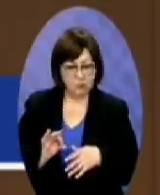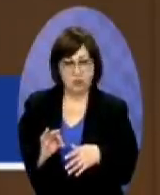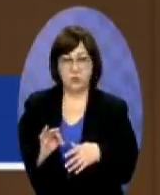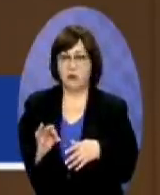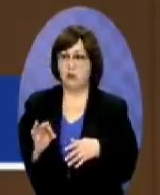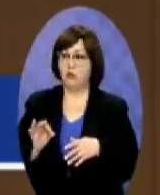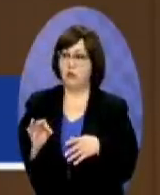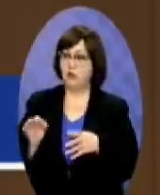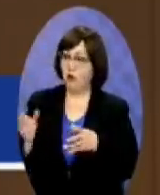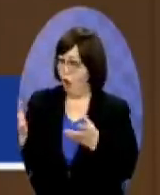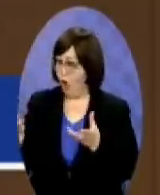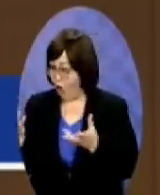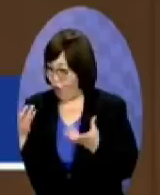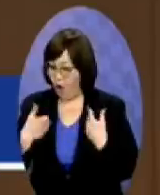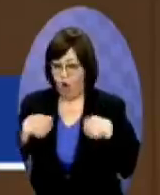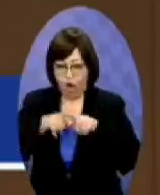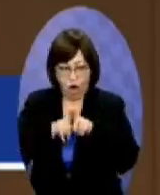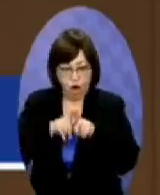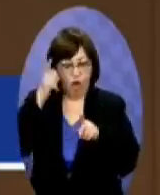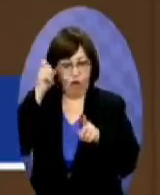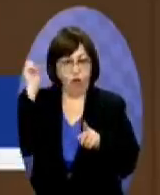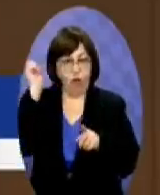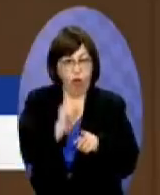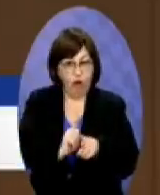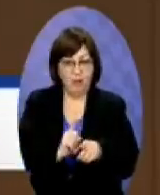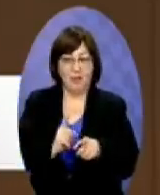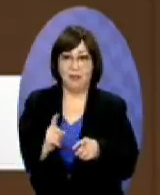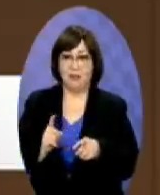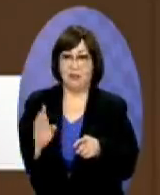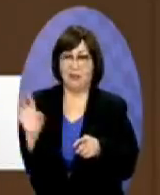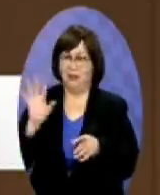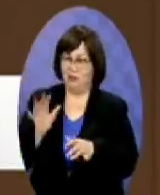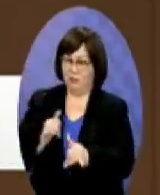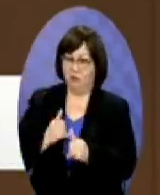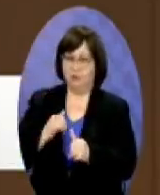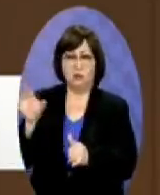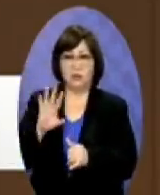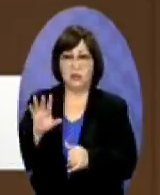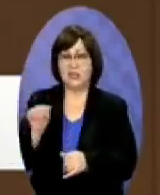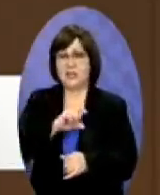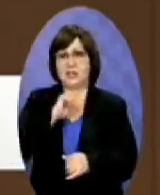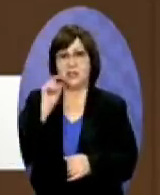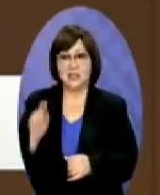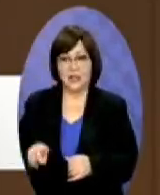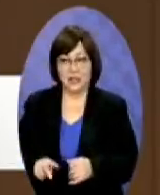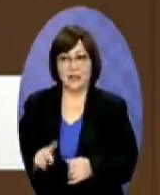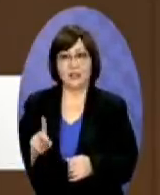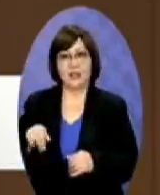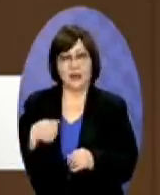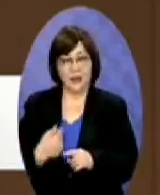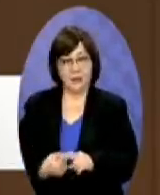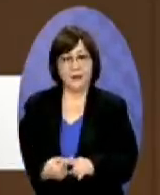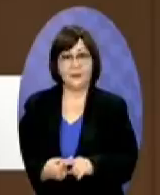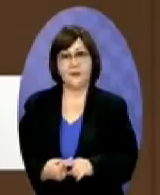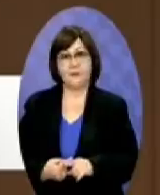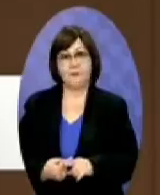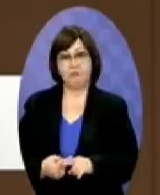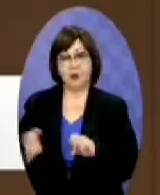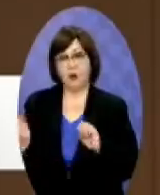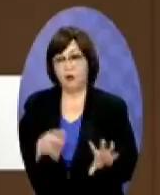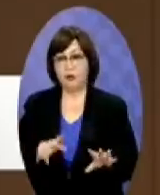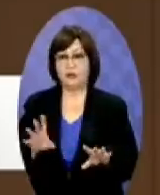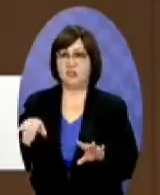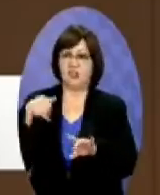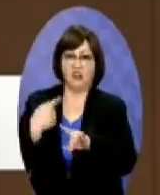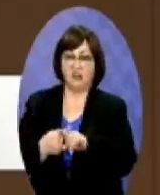тодорхой хэмжээний эрсдэл үүрэх магадлал өндөр байгаа. А тэрнээсээ үүдээд дахиад энэ зах зээлийг бол одоо зах зээлийг орхих цааш орж